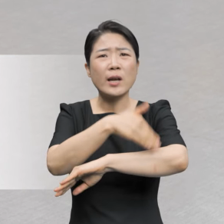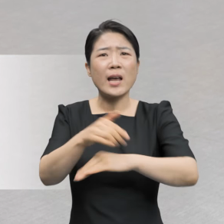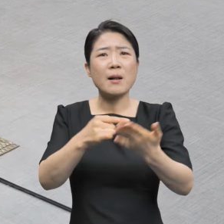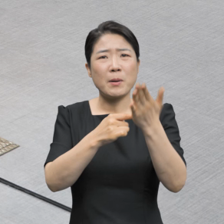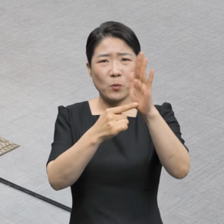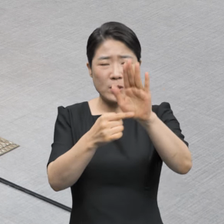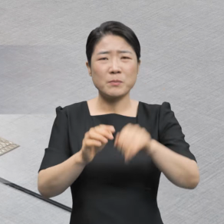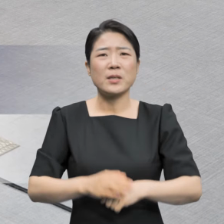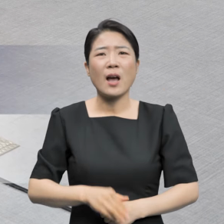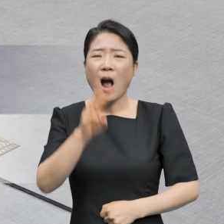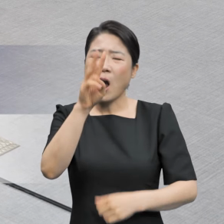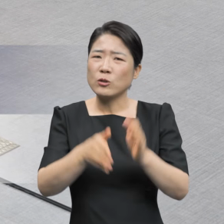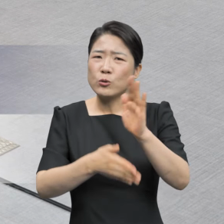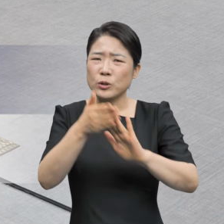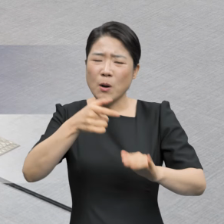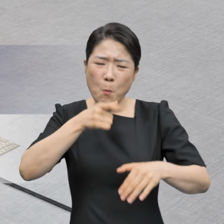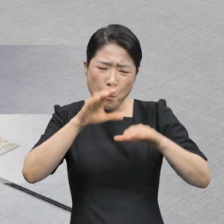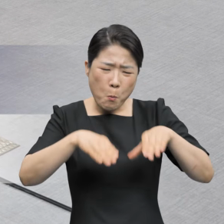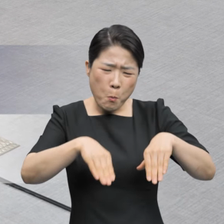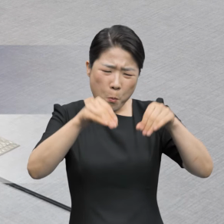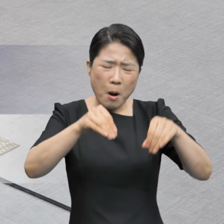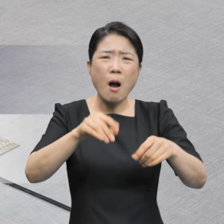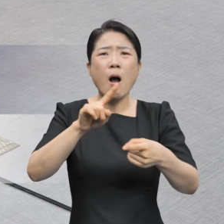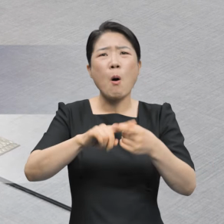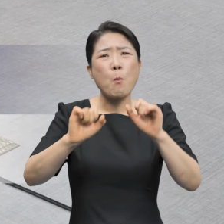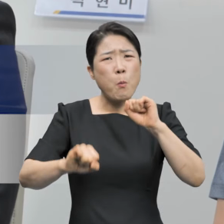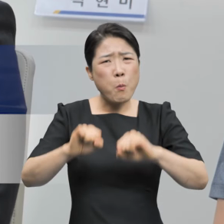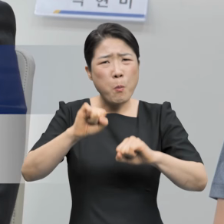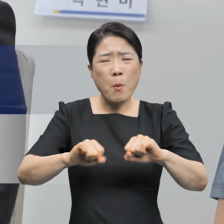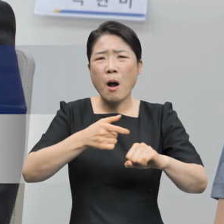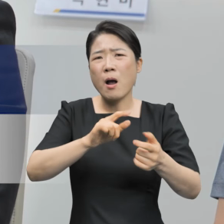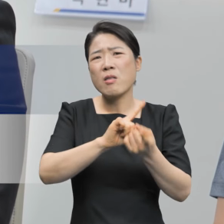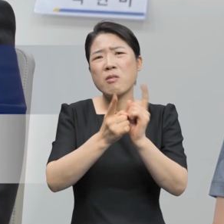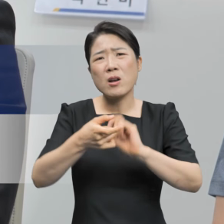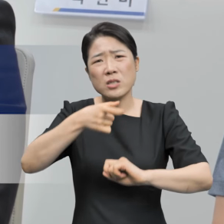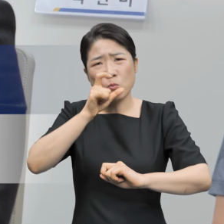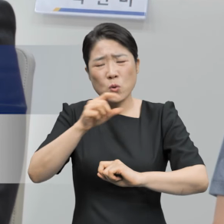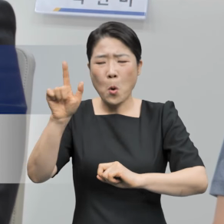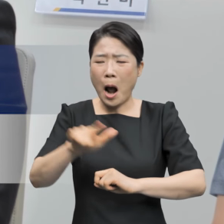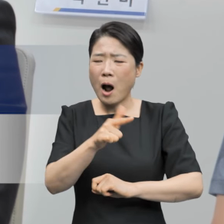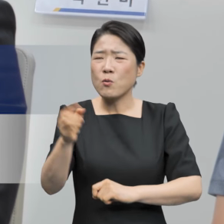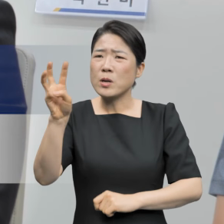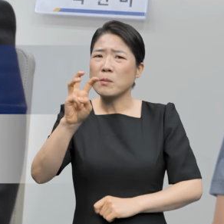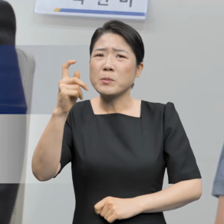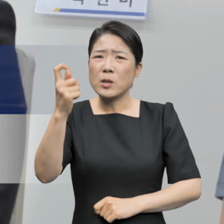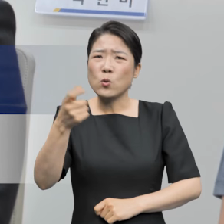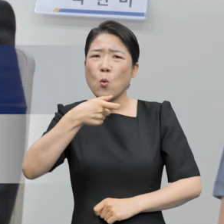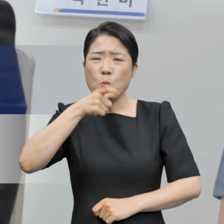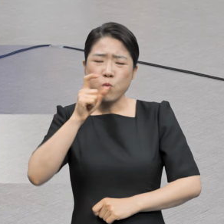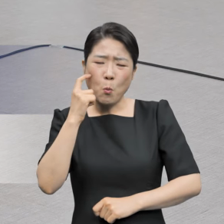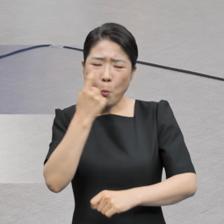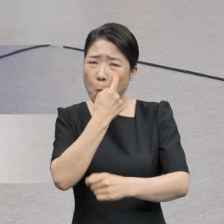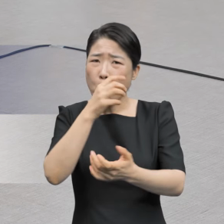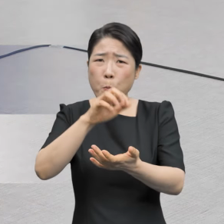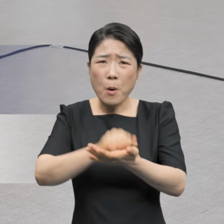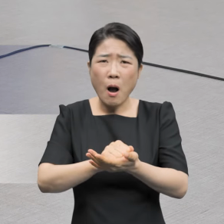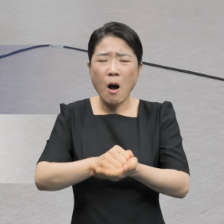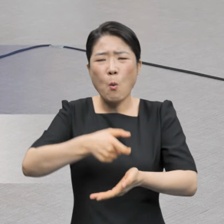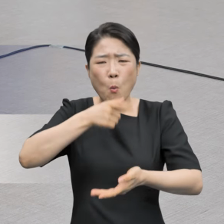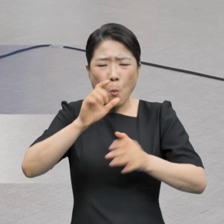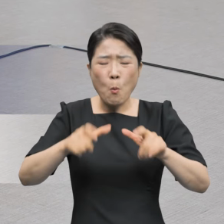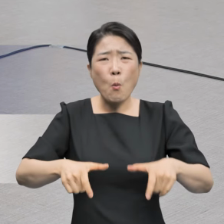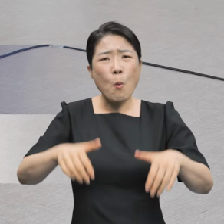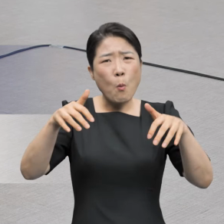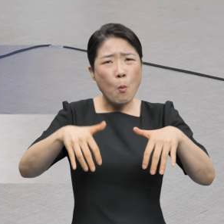발표했습니다. 광주시는 가뭄 위기 대응을 위한 대체 수원 개발로 하루 30만 톤 이상의 용수를 확보하고